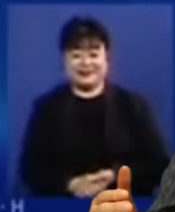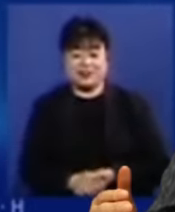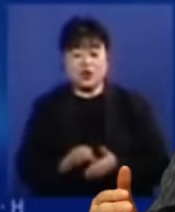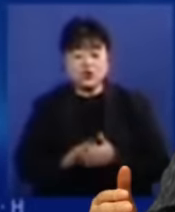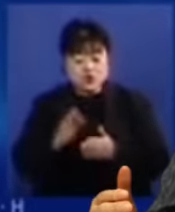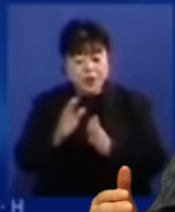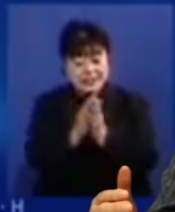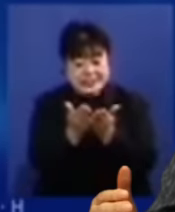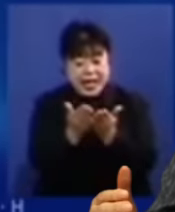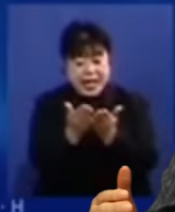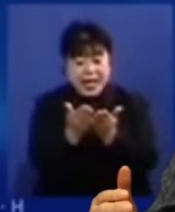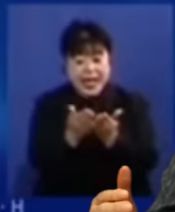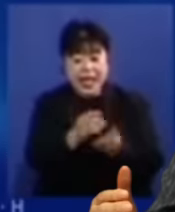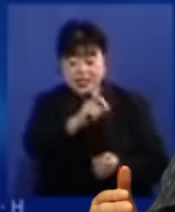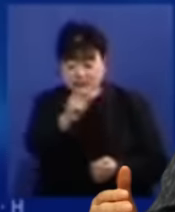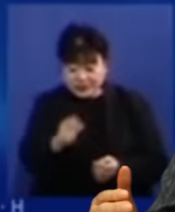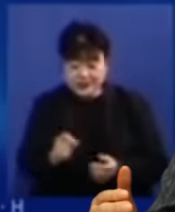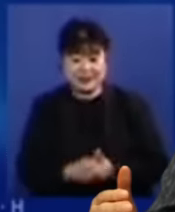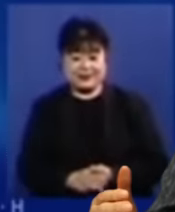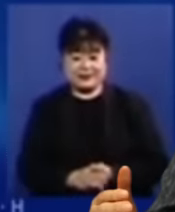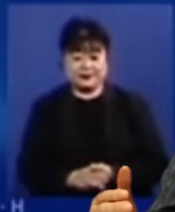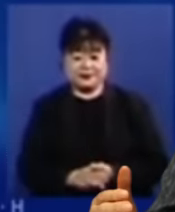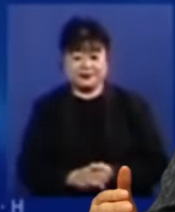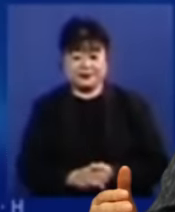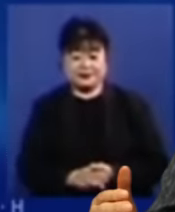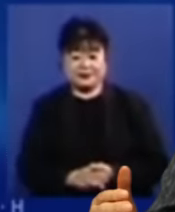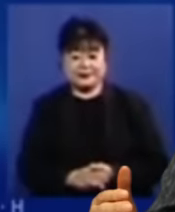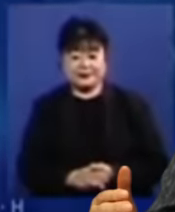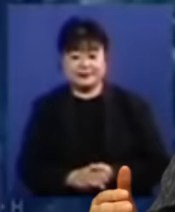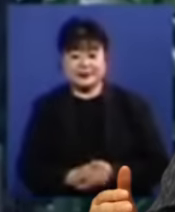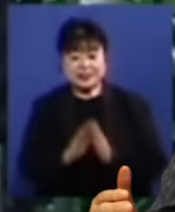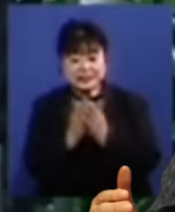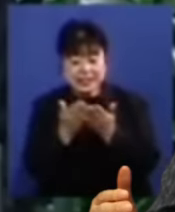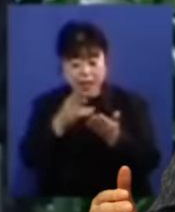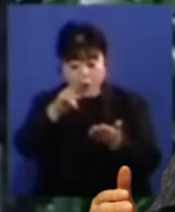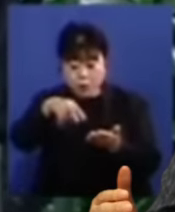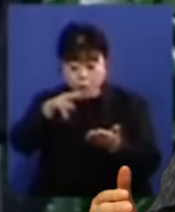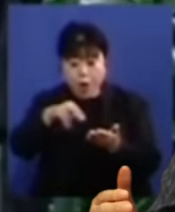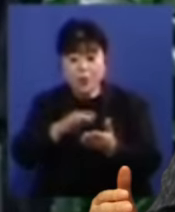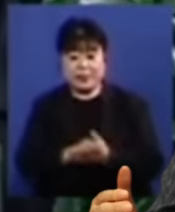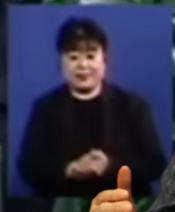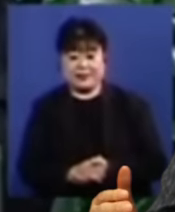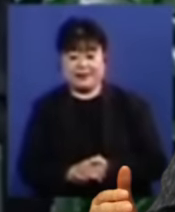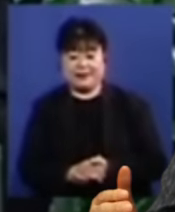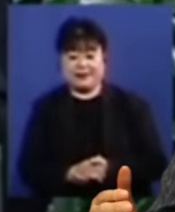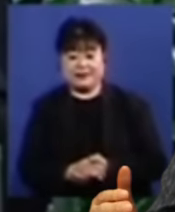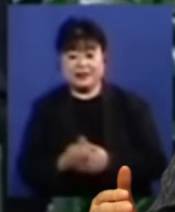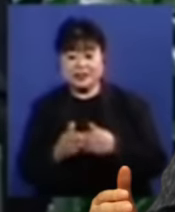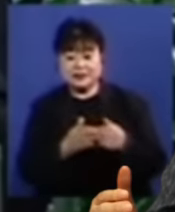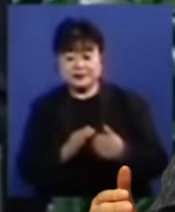유명한 책을 저술 했습니다. 그의 실험에 의하면